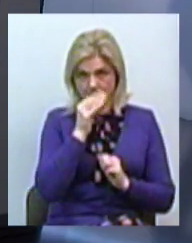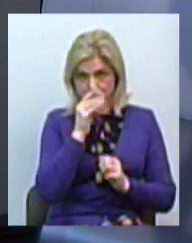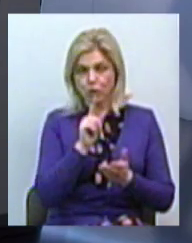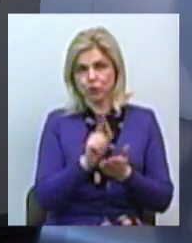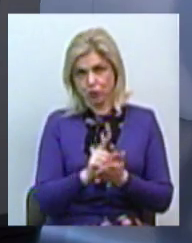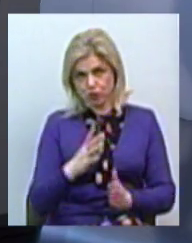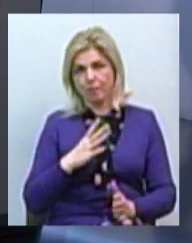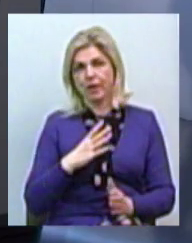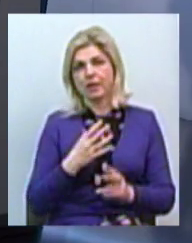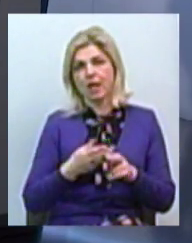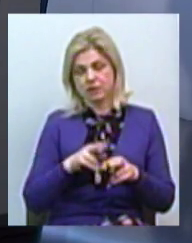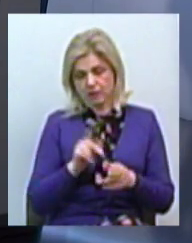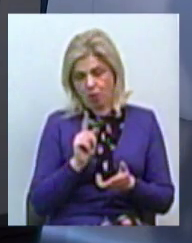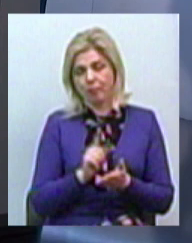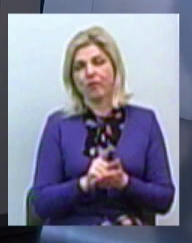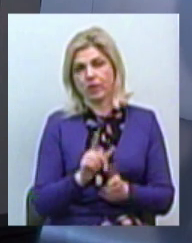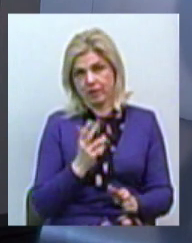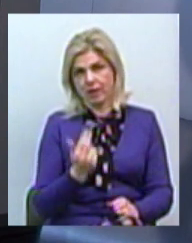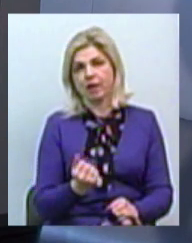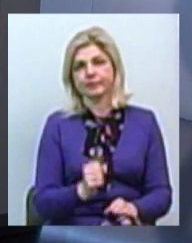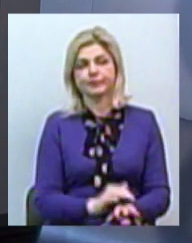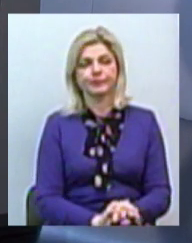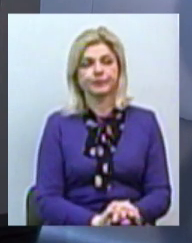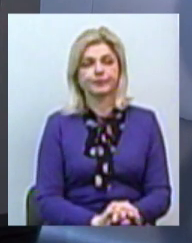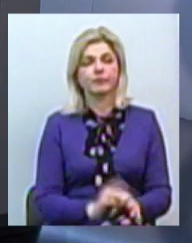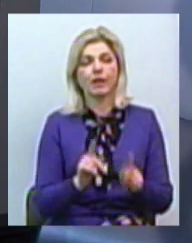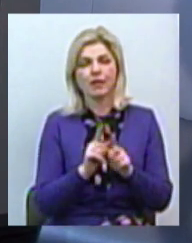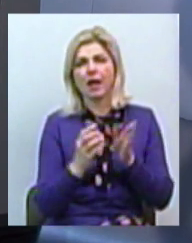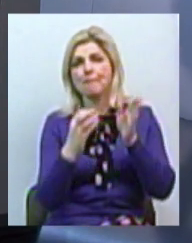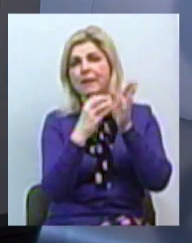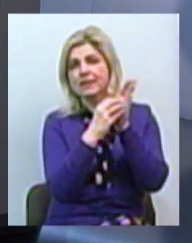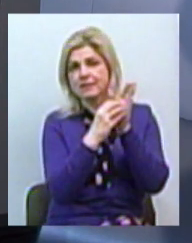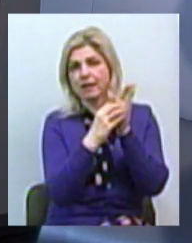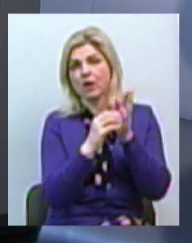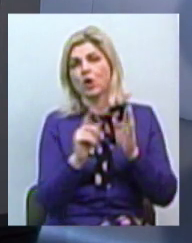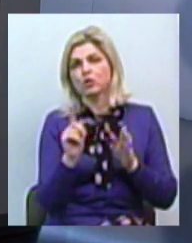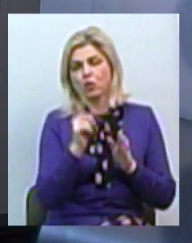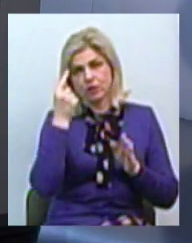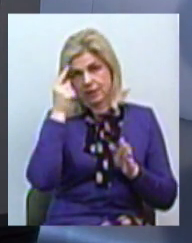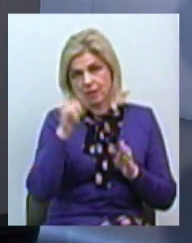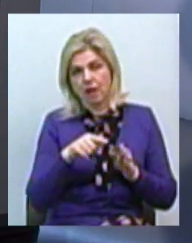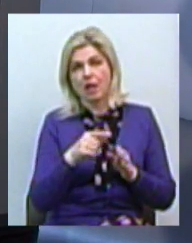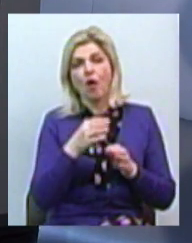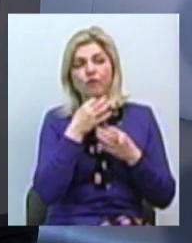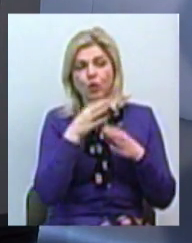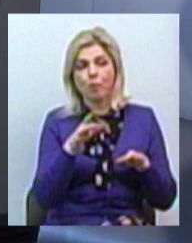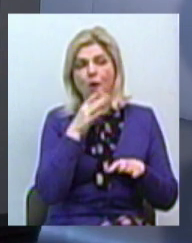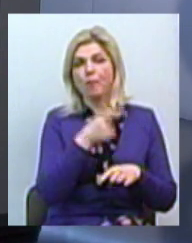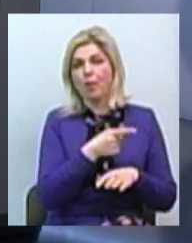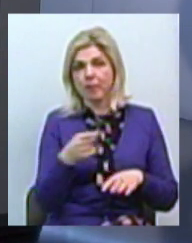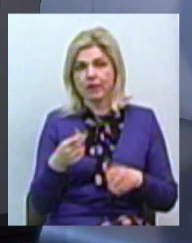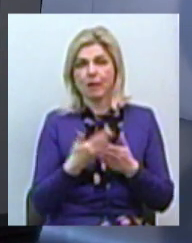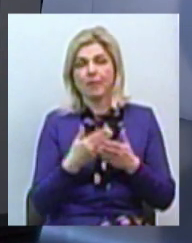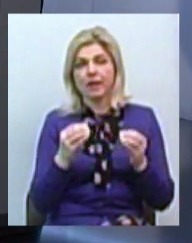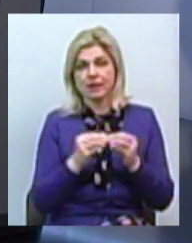це обладнання? Так, цей трекер, так. Це такий пристрій, який знає в кожен момент часу, десь там